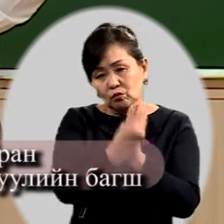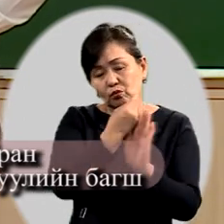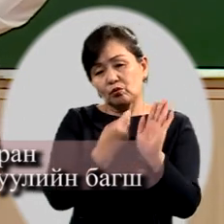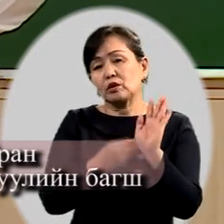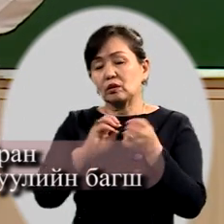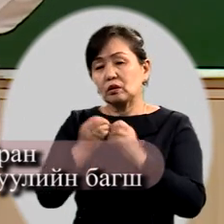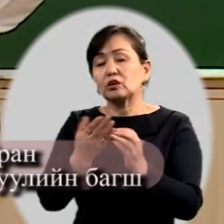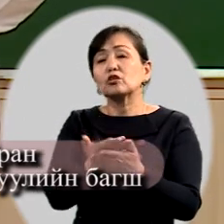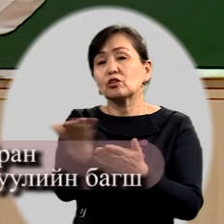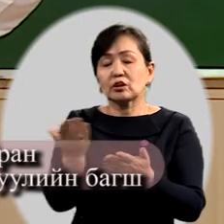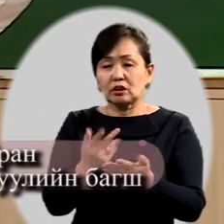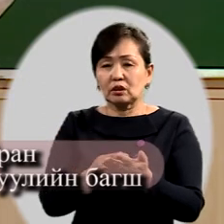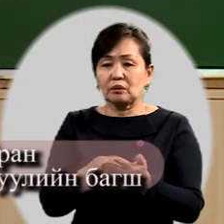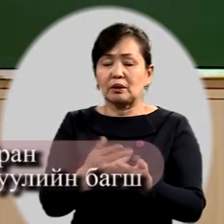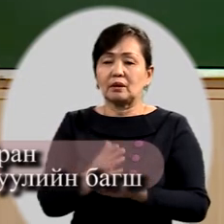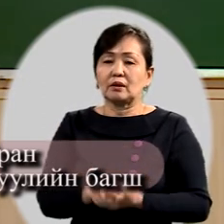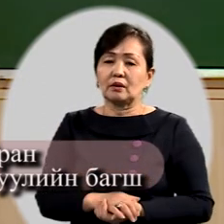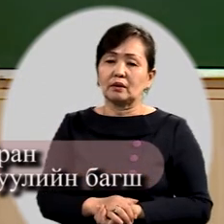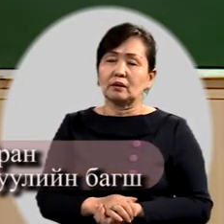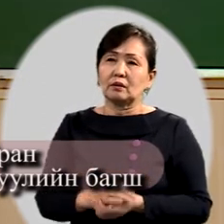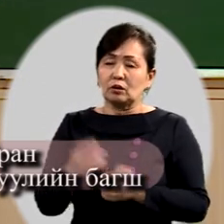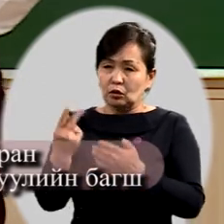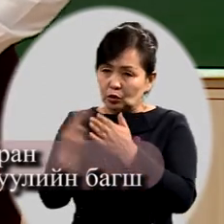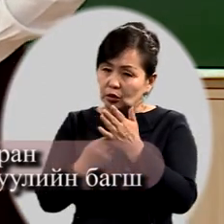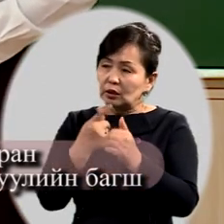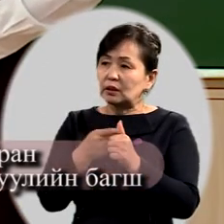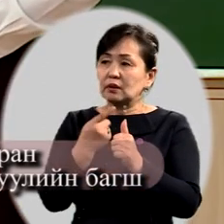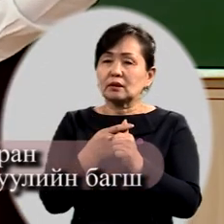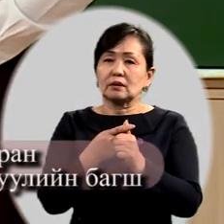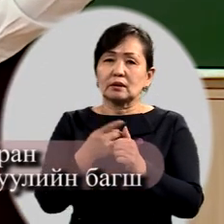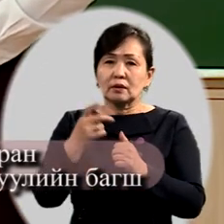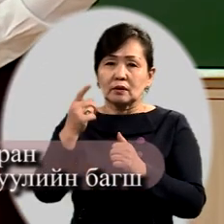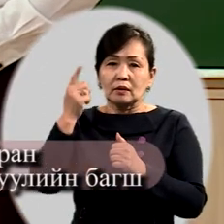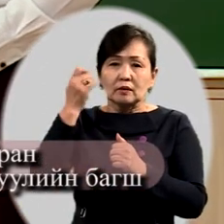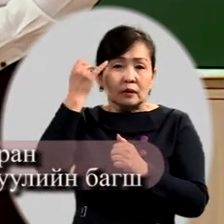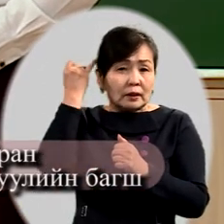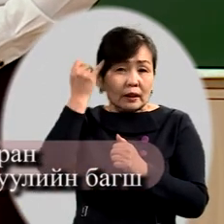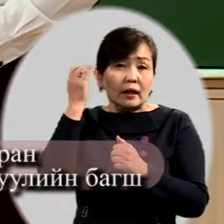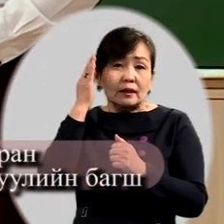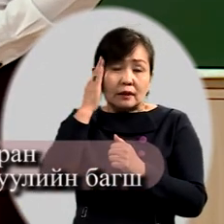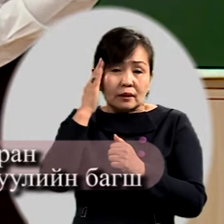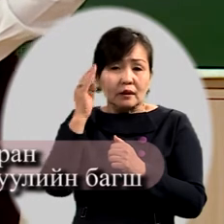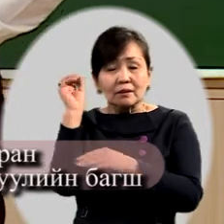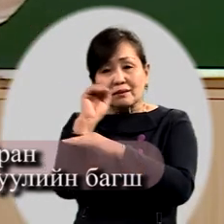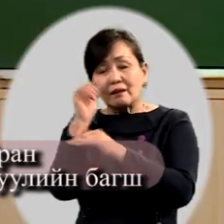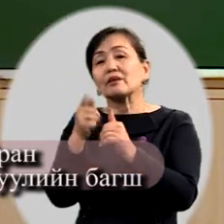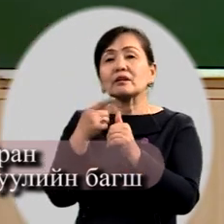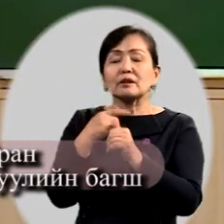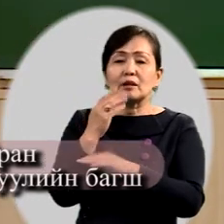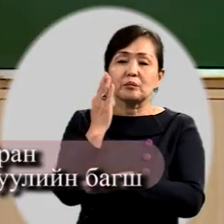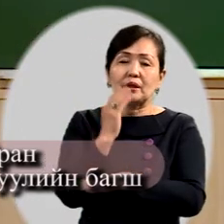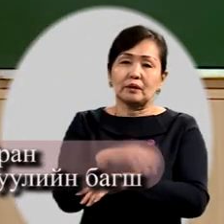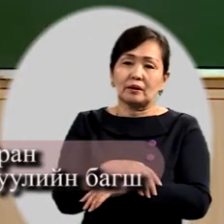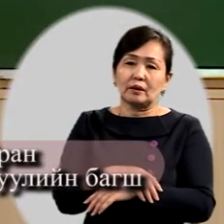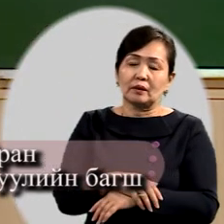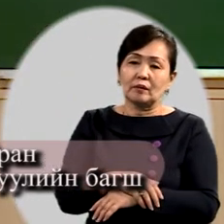Мына суретке өте көп толықтырулар жасау қажет. Бұл суретті сұңғыла суыр деп атаған екен.